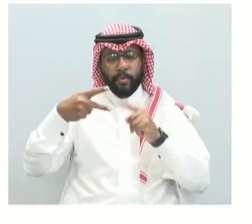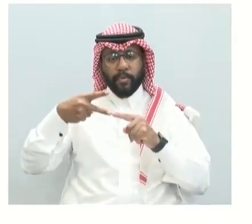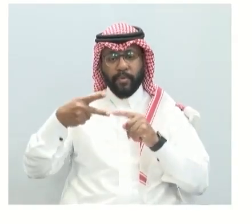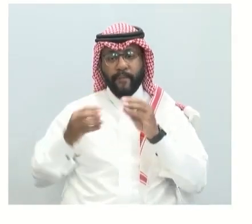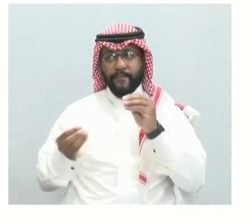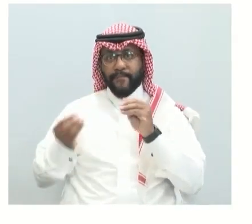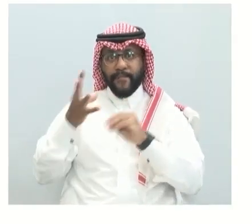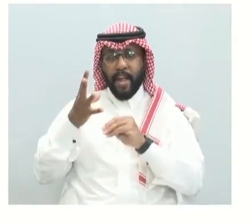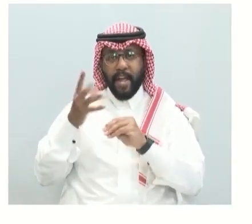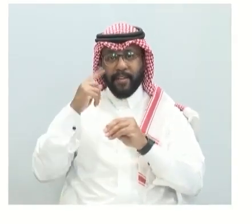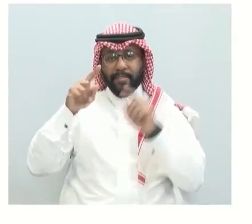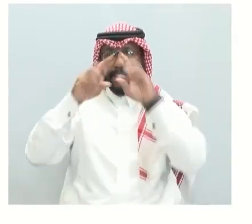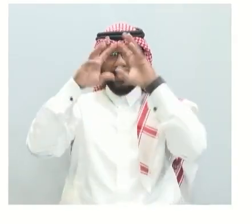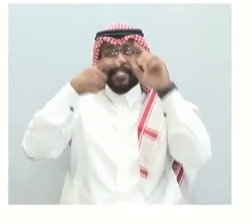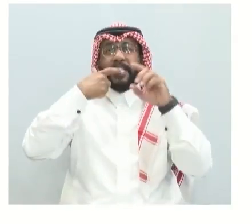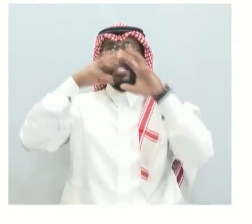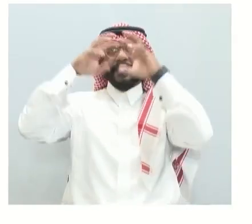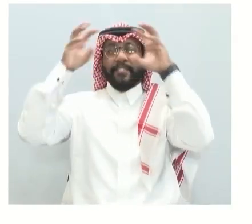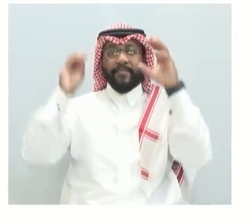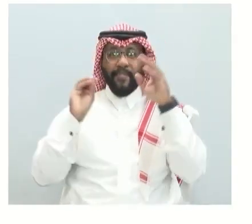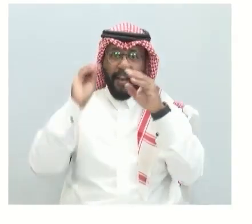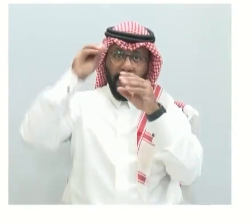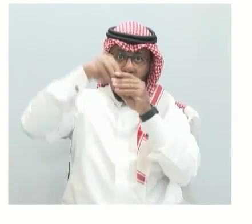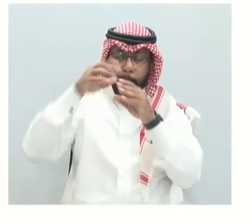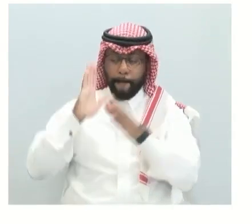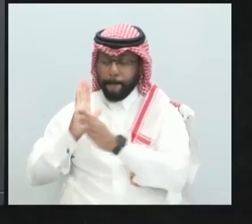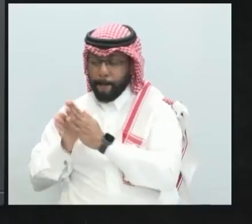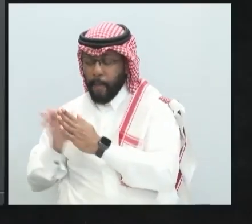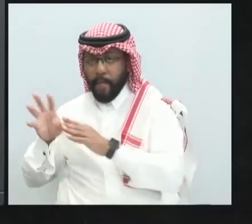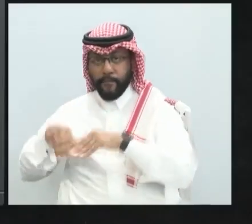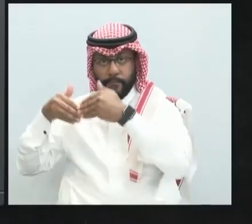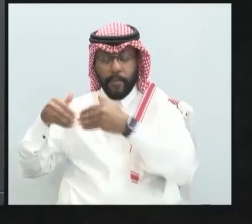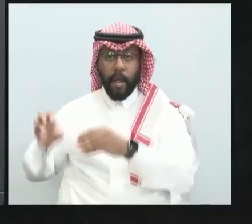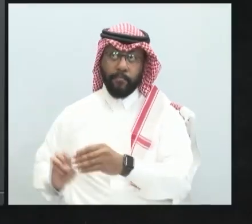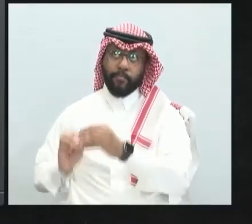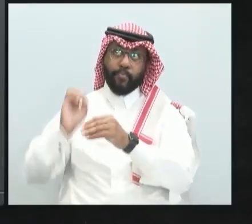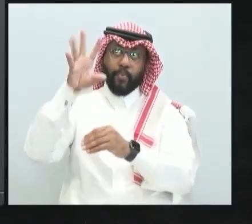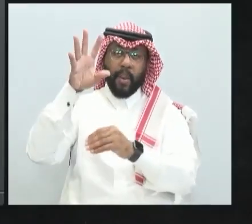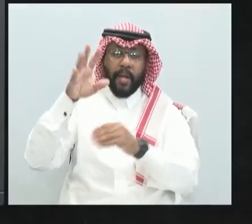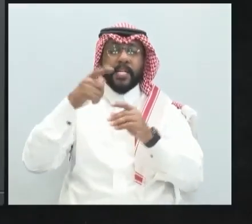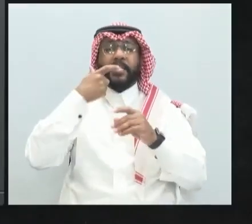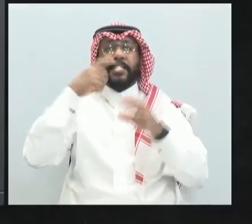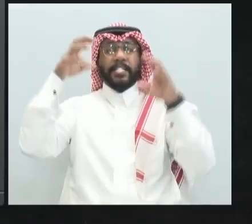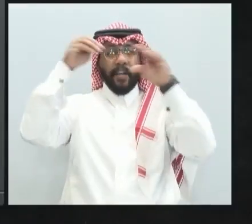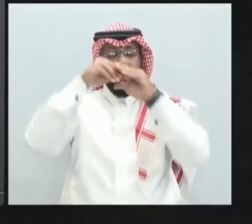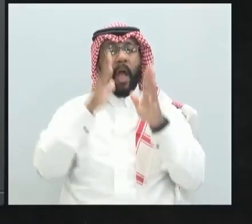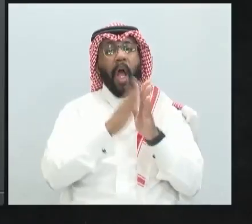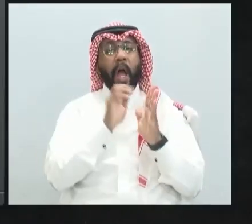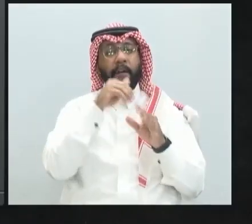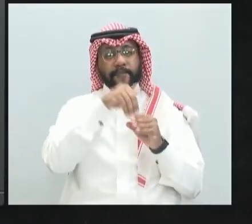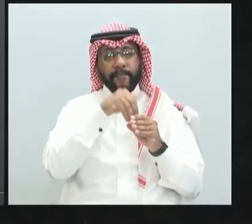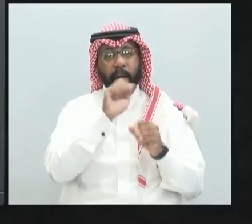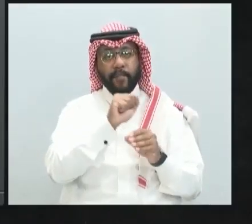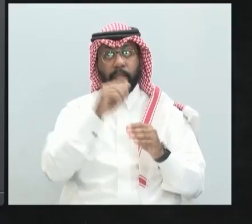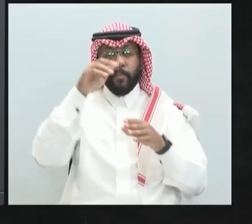الرفع او التحميل يقصد به هو رفع الملفات من جهاز الحاسب الى السحابه بينما العكس